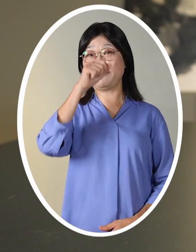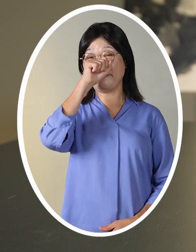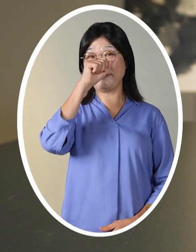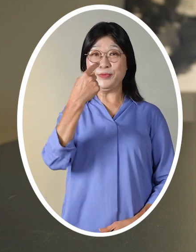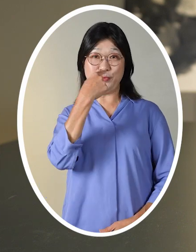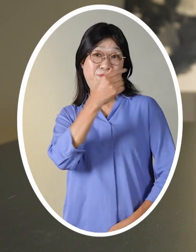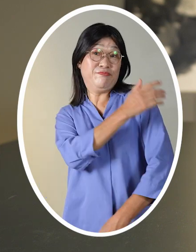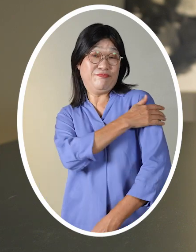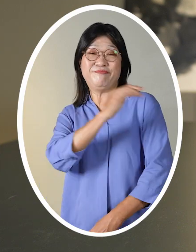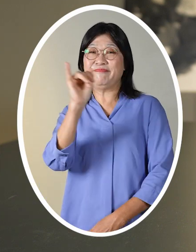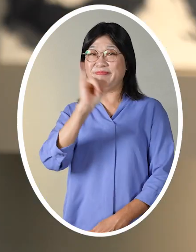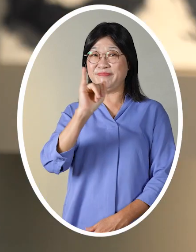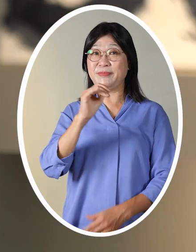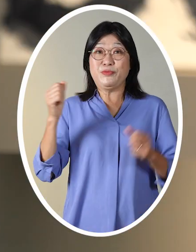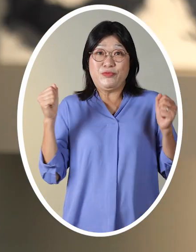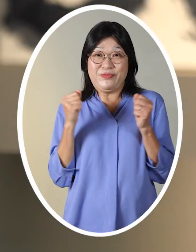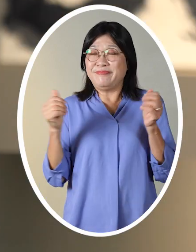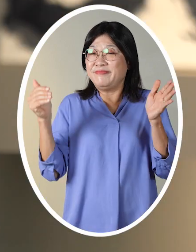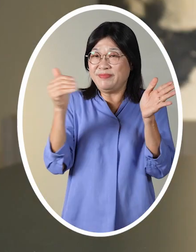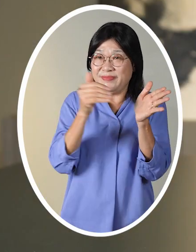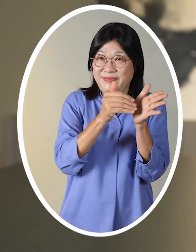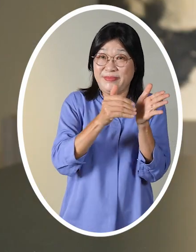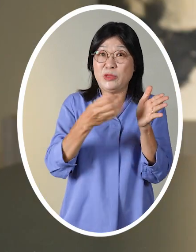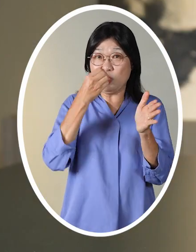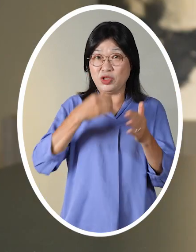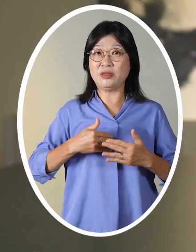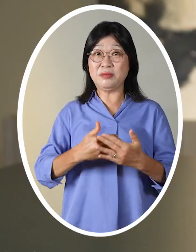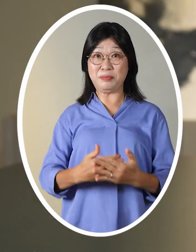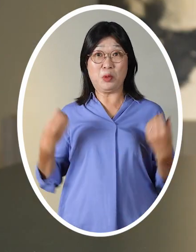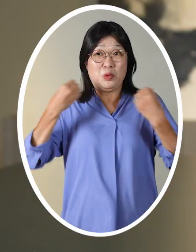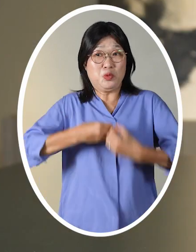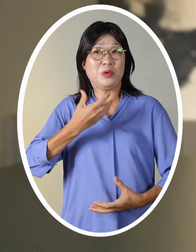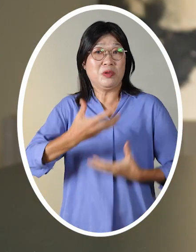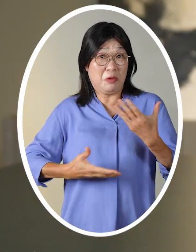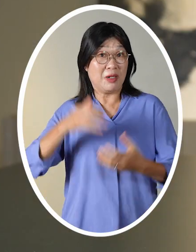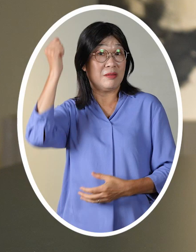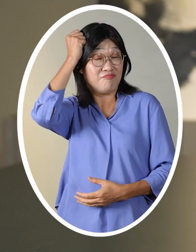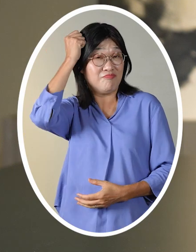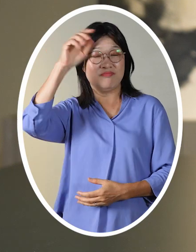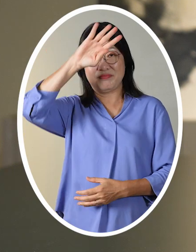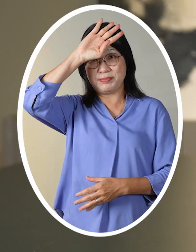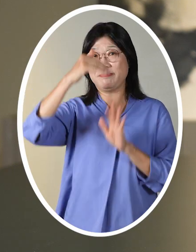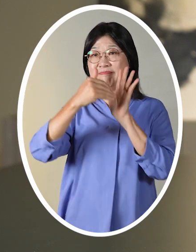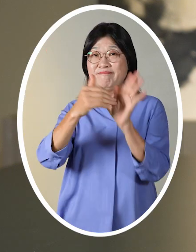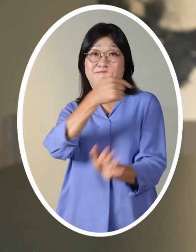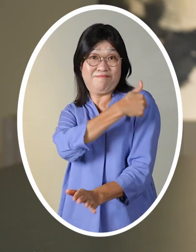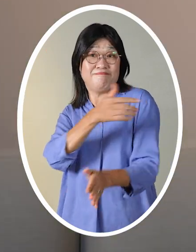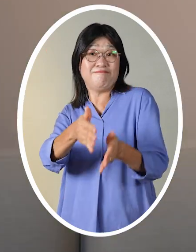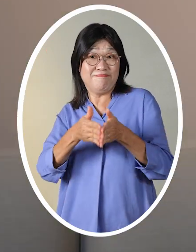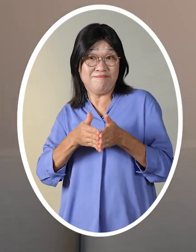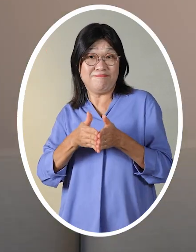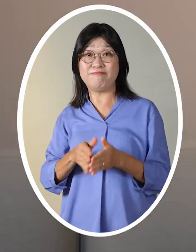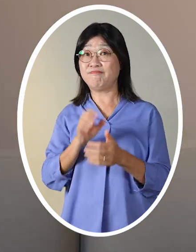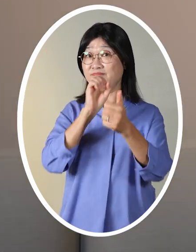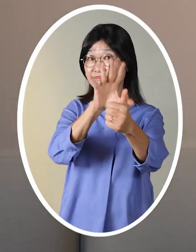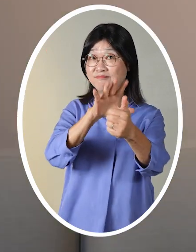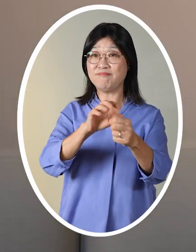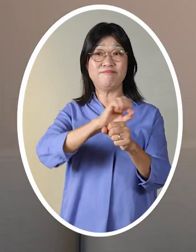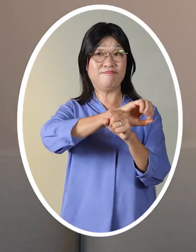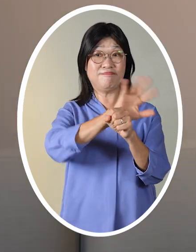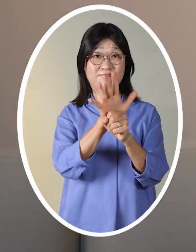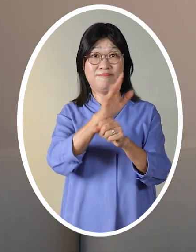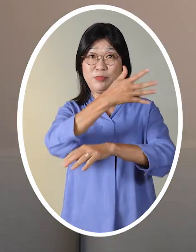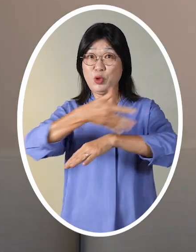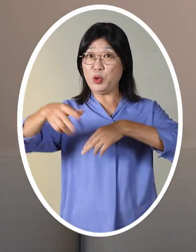大家好，我是陈淑芳。冬天到了，除了吃饱穿暖，不要忘记去打疫苗哦。新冠 XBB